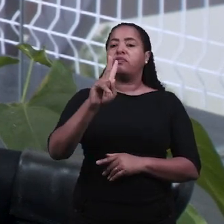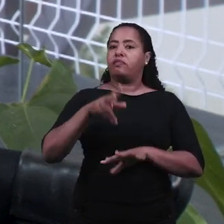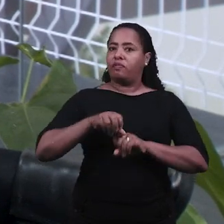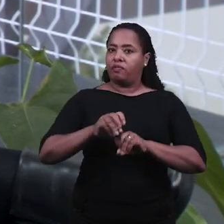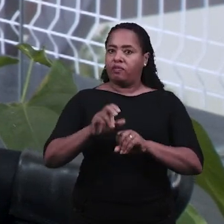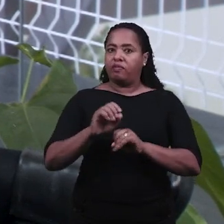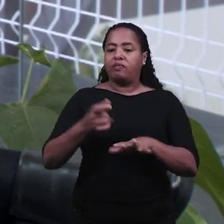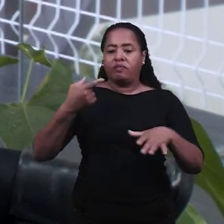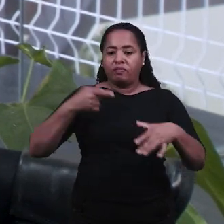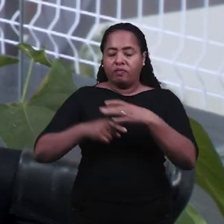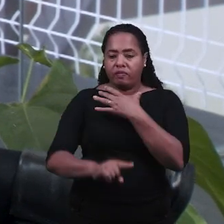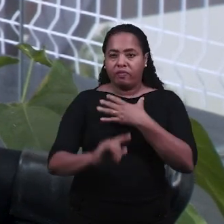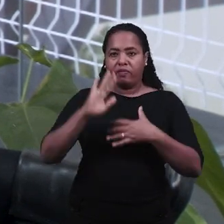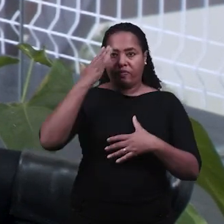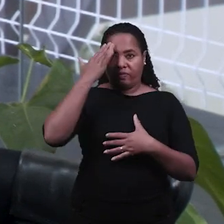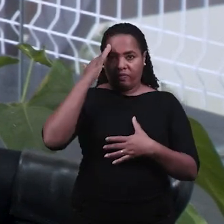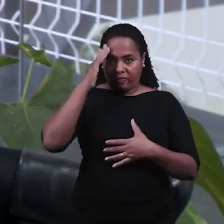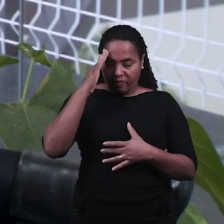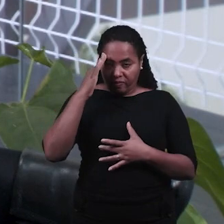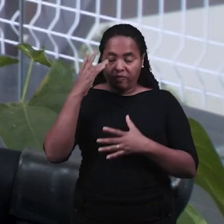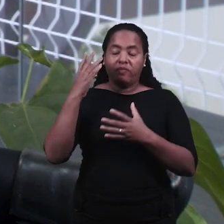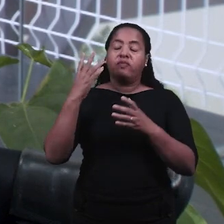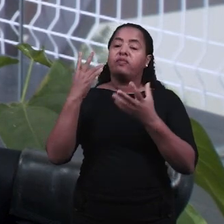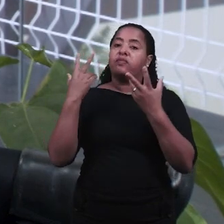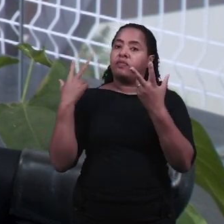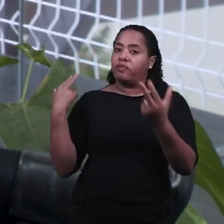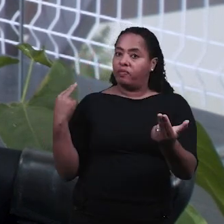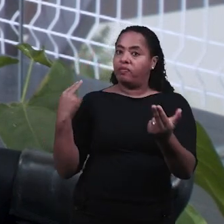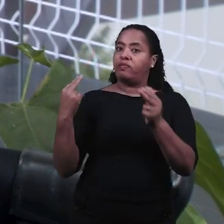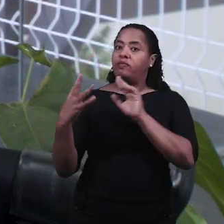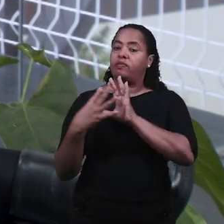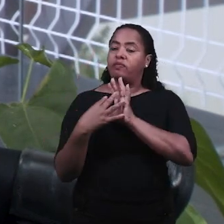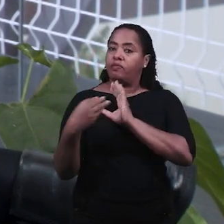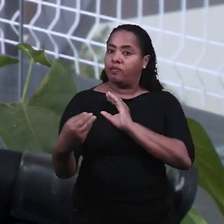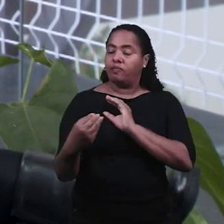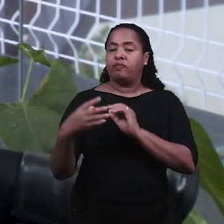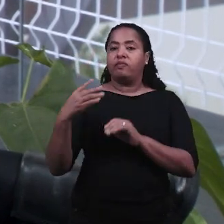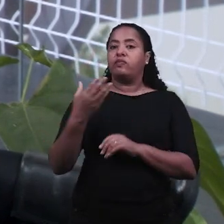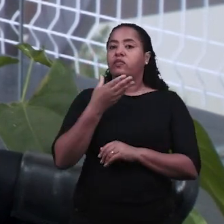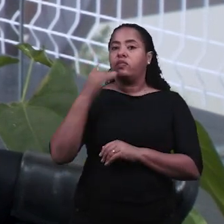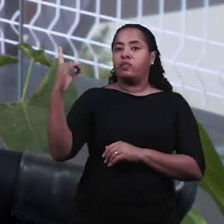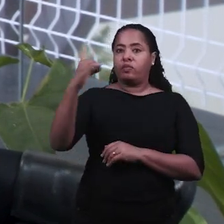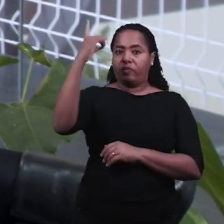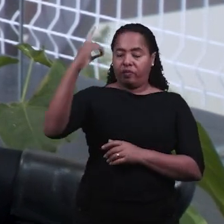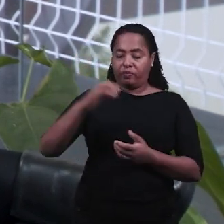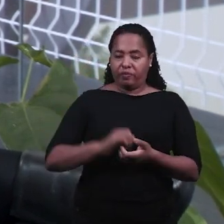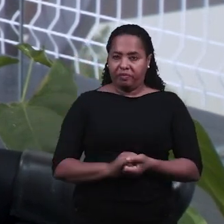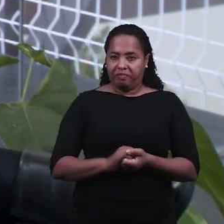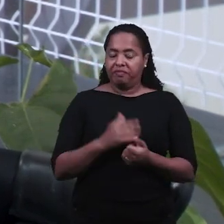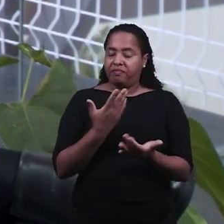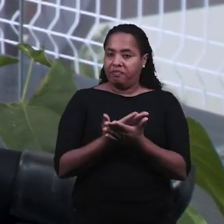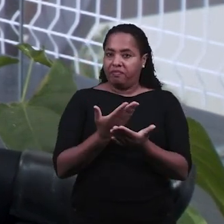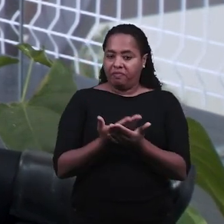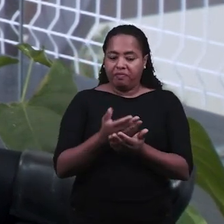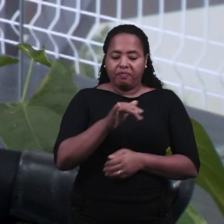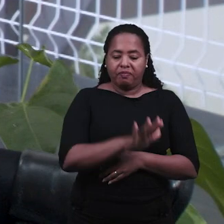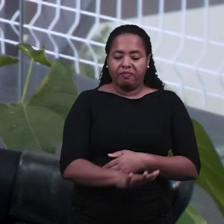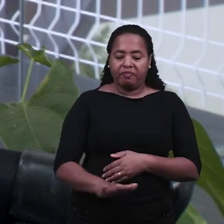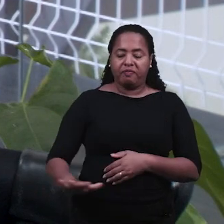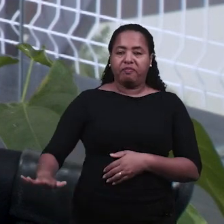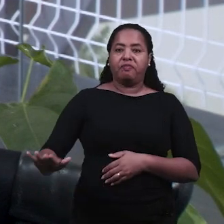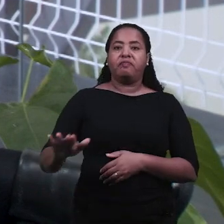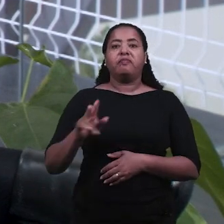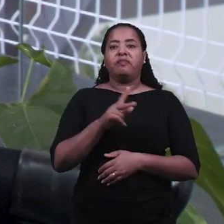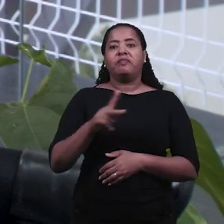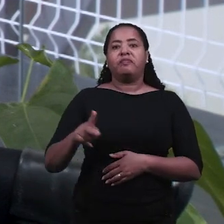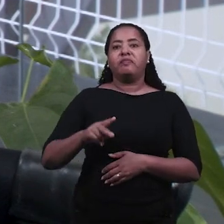va continuer l'enseignement en approfondissant l'exemple de David. Et dans l'étude pour les enfants intermédiaires et adolescents, la professeure